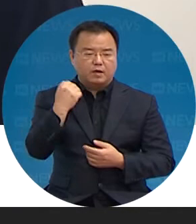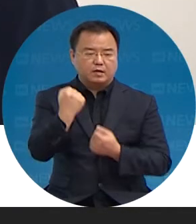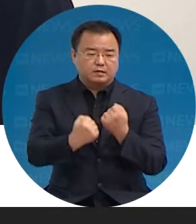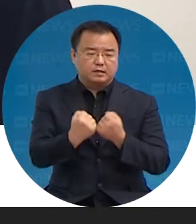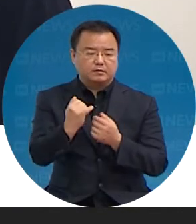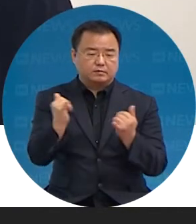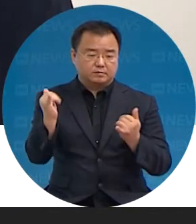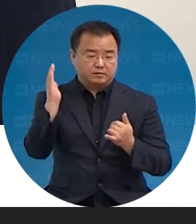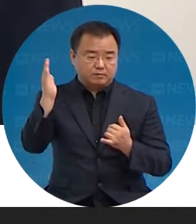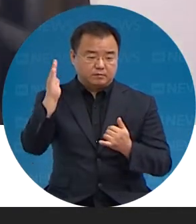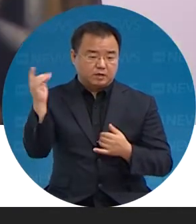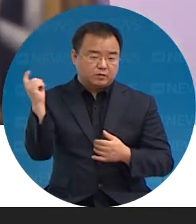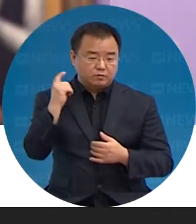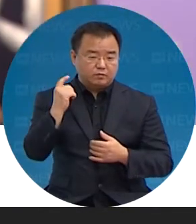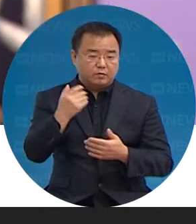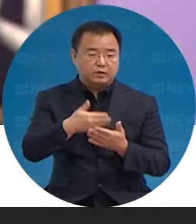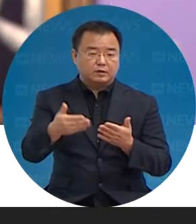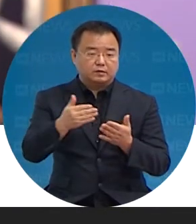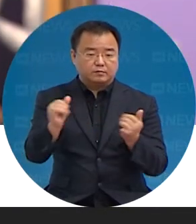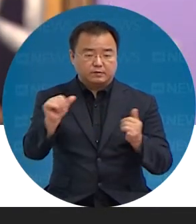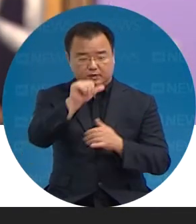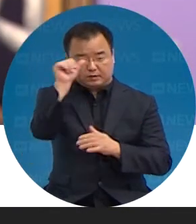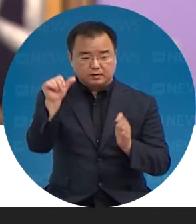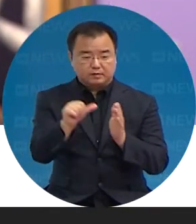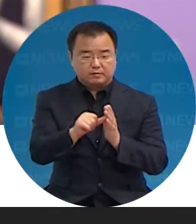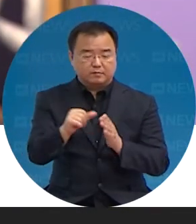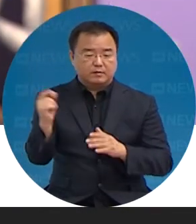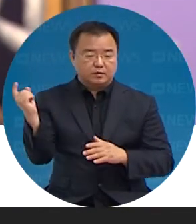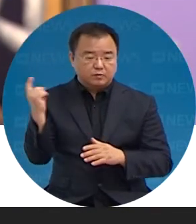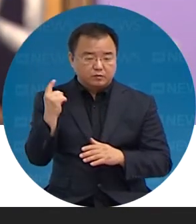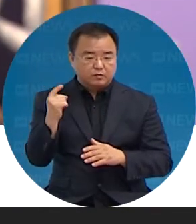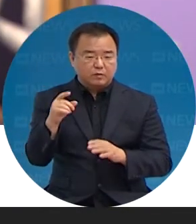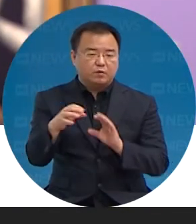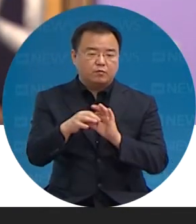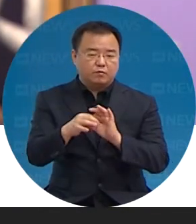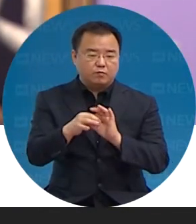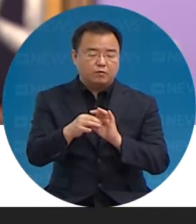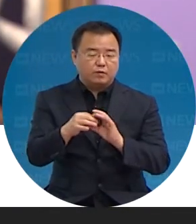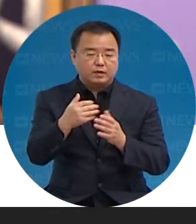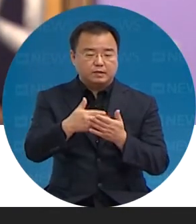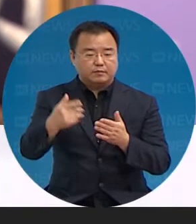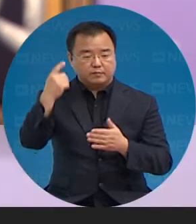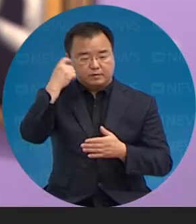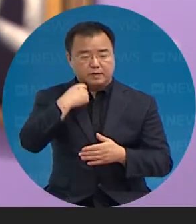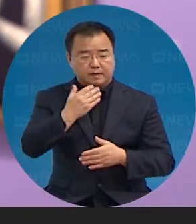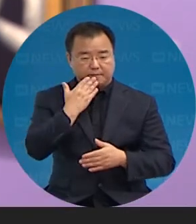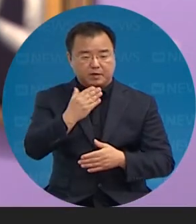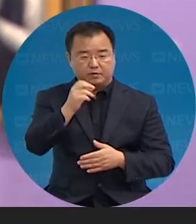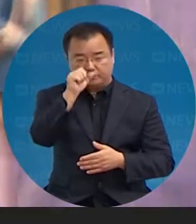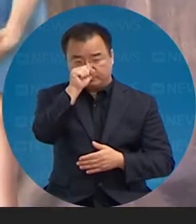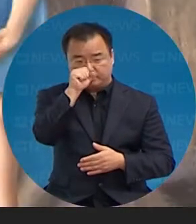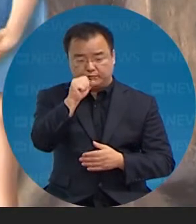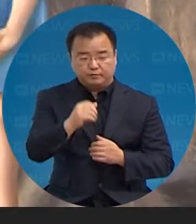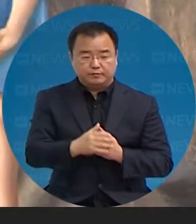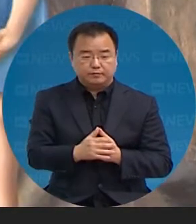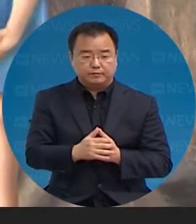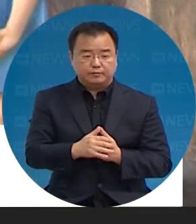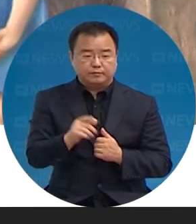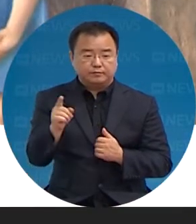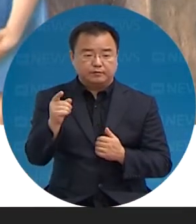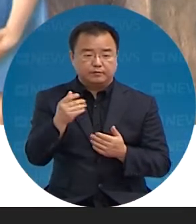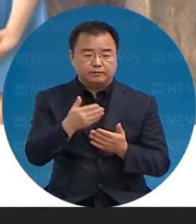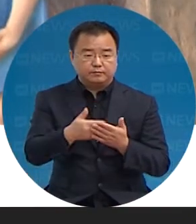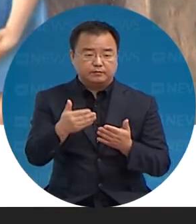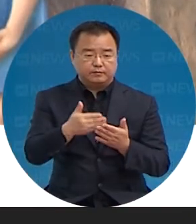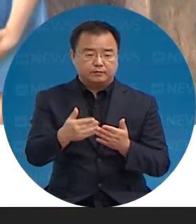작가의 인생도 볼 수, 들을 수 있고 같이 그것과 연관 지어서 작품을 감상할 수 있어서 좋은 것 같아요. 네, 이 작품이 가장